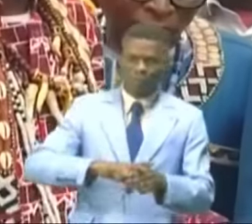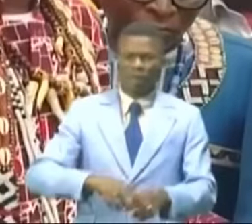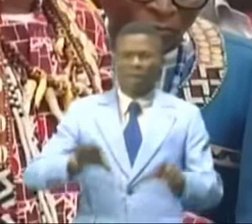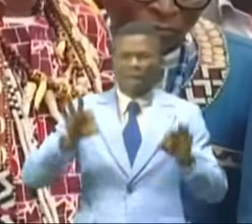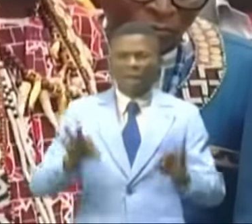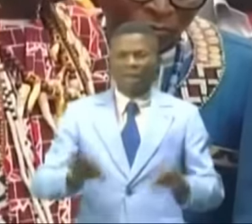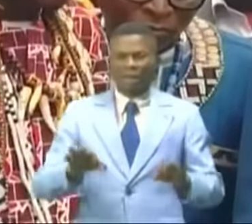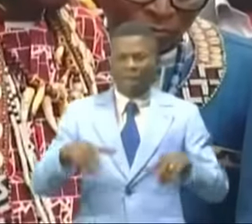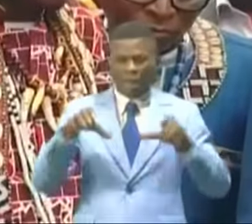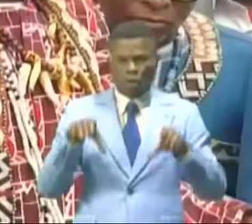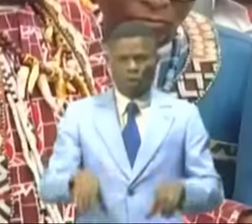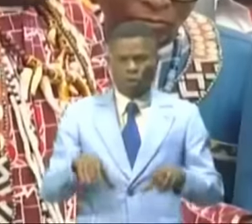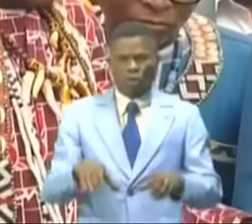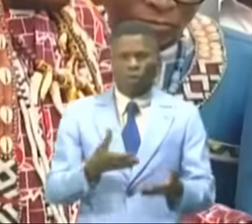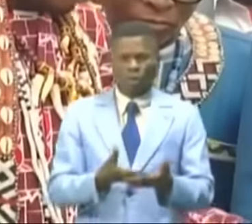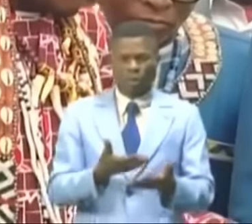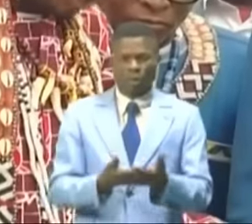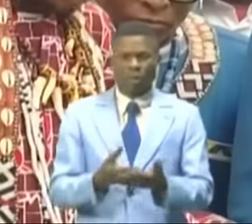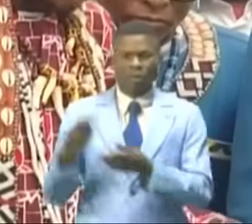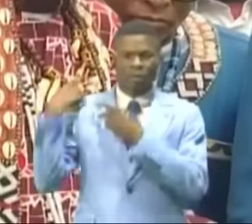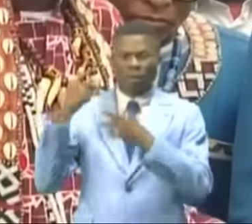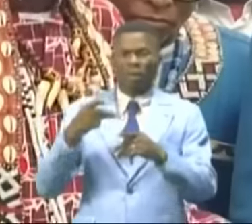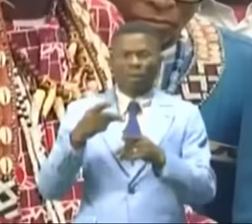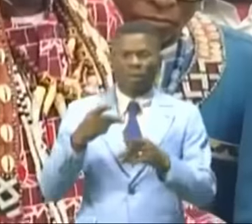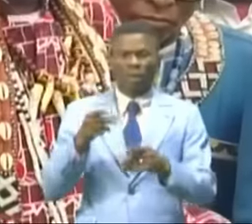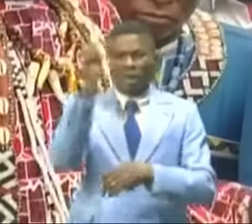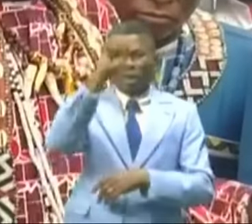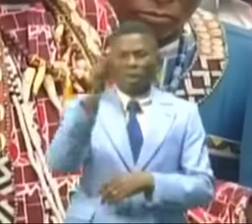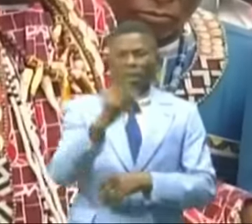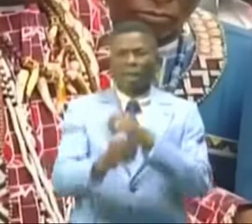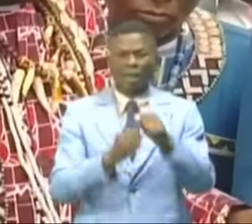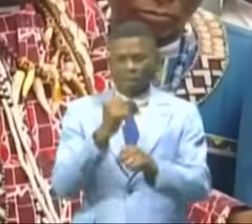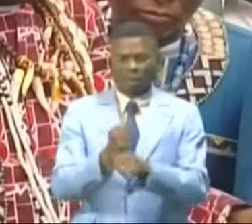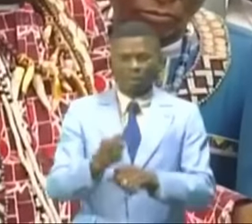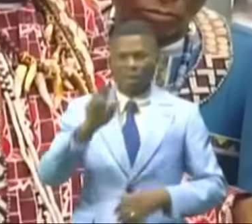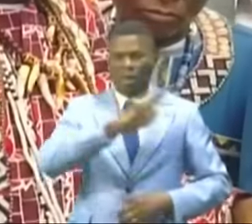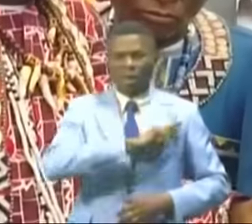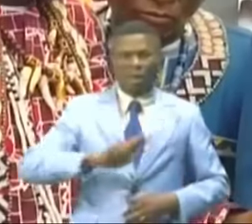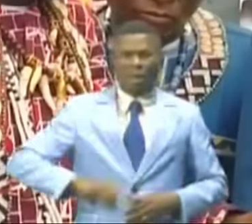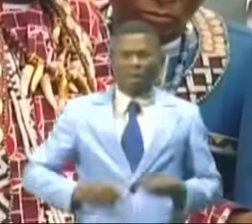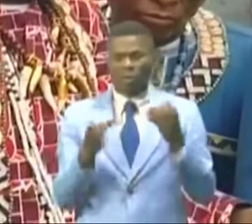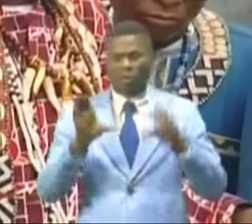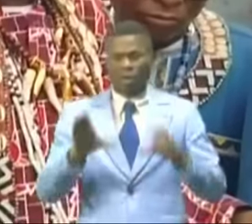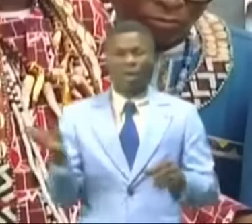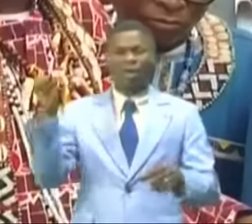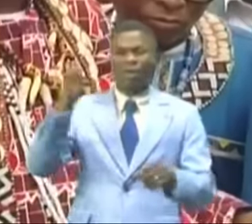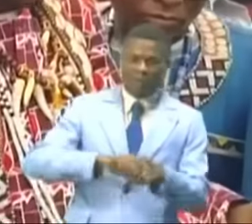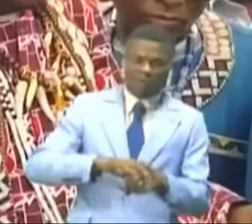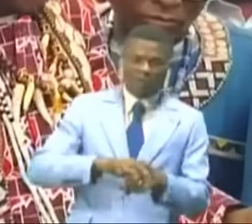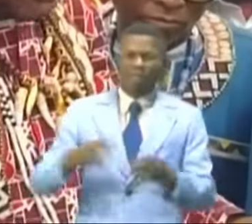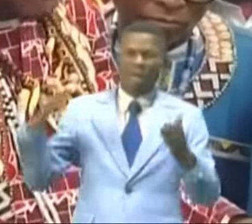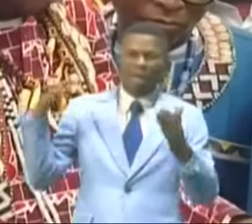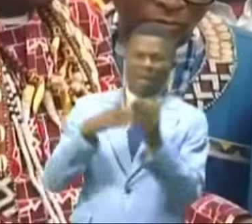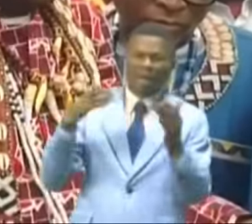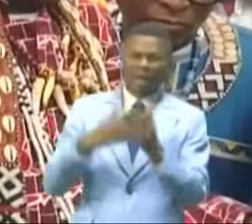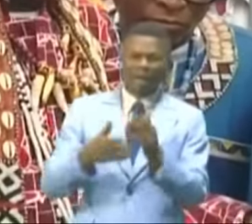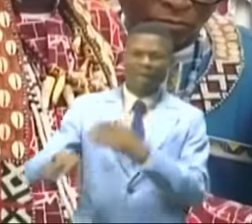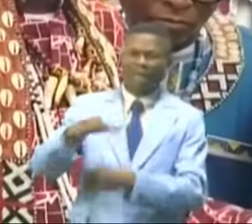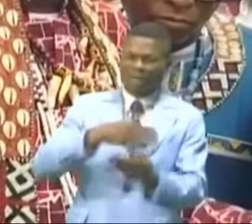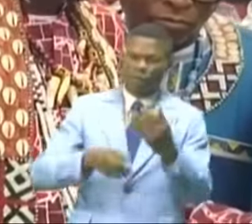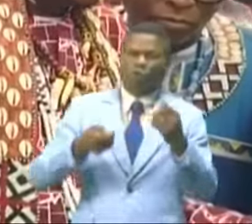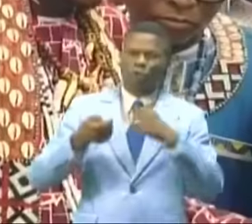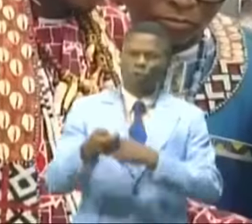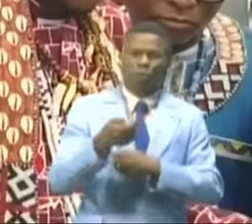intégrité territoriale. Depuis plus de 30 ans, la RDC est victime des agressions barbares